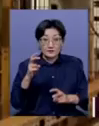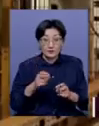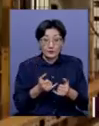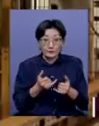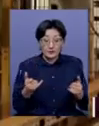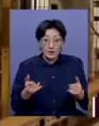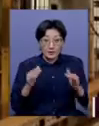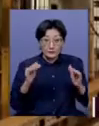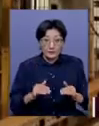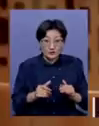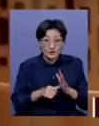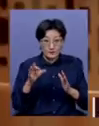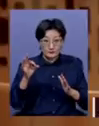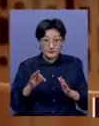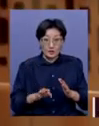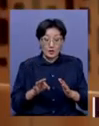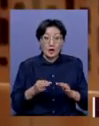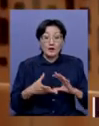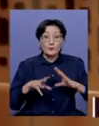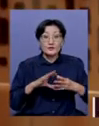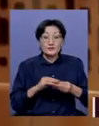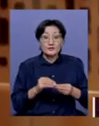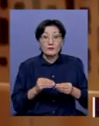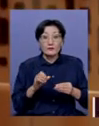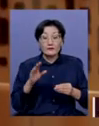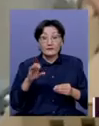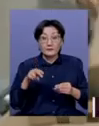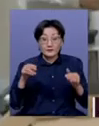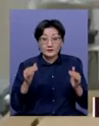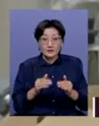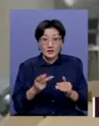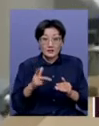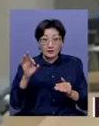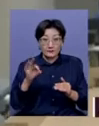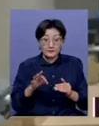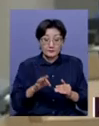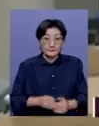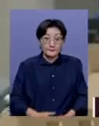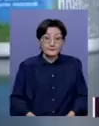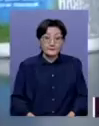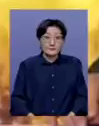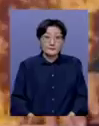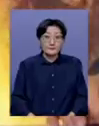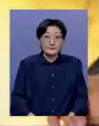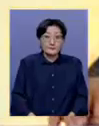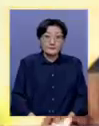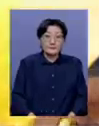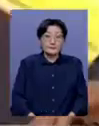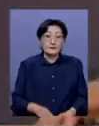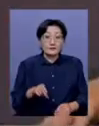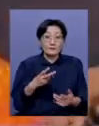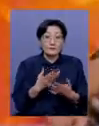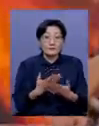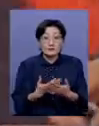снизилась на более чем шесть процентов в результате чего ввп сократился на 3 процента как